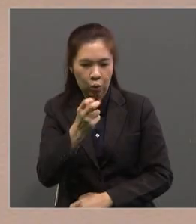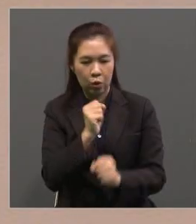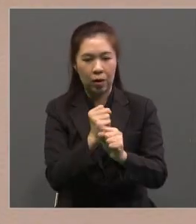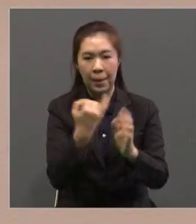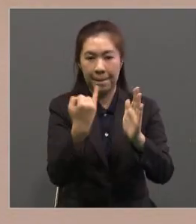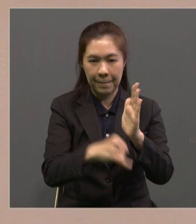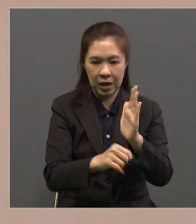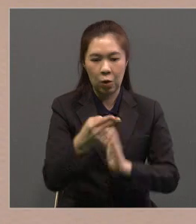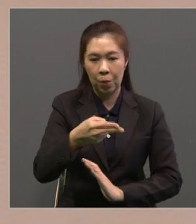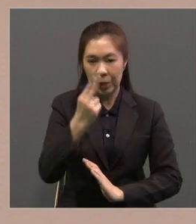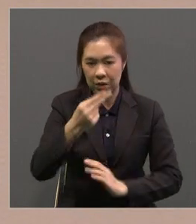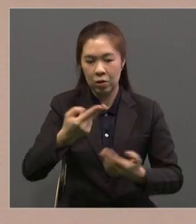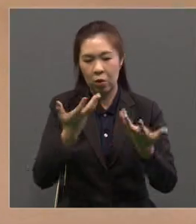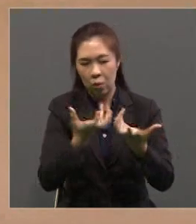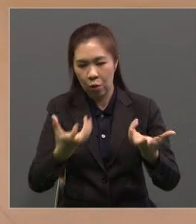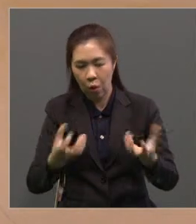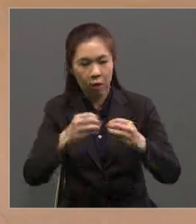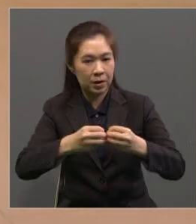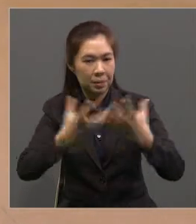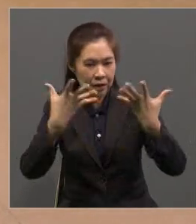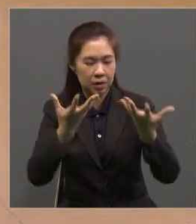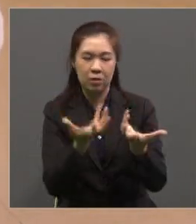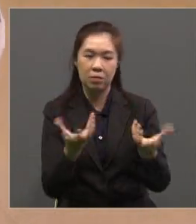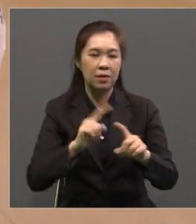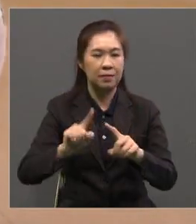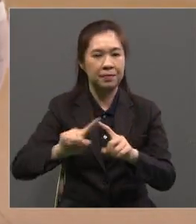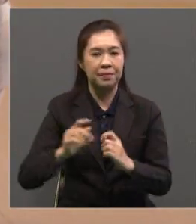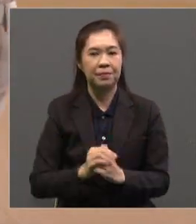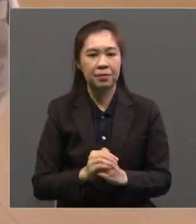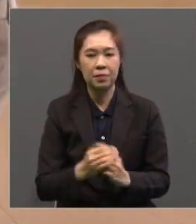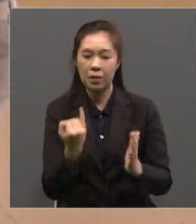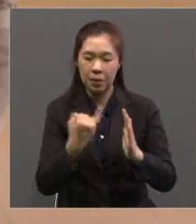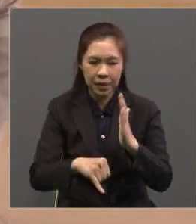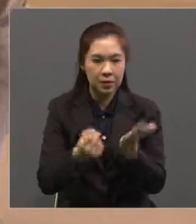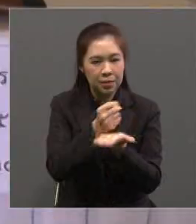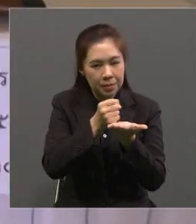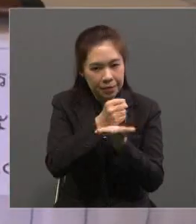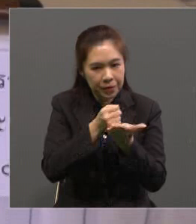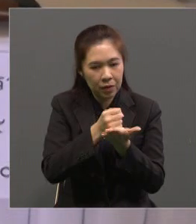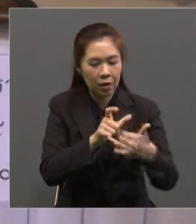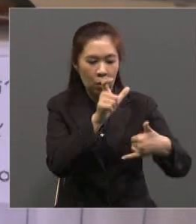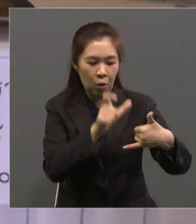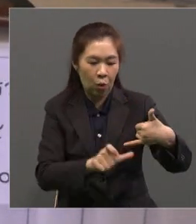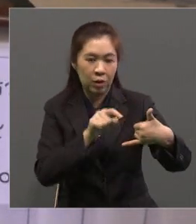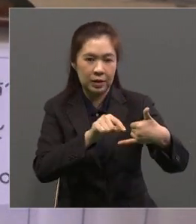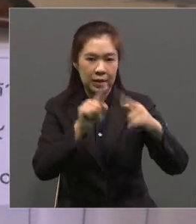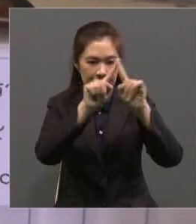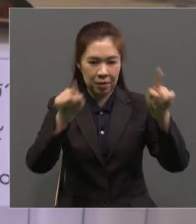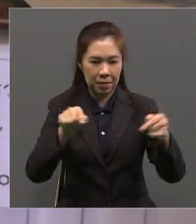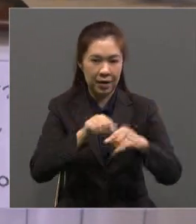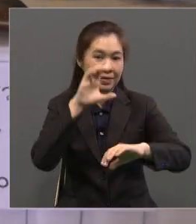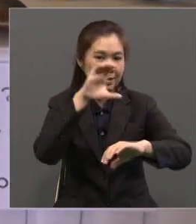กี่ยวกับอาวุธปืนอาวุธสงครามวัตถุระเบิดแล้วก็เครื่องกระสุนปืนความผิดเกี่ยวกับยาเสพติดแล้วก็บุคคลตามหมายจับเพื่อ